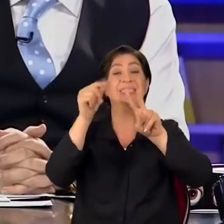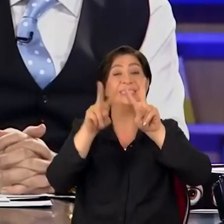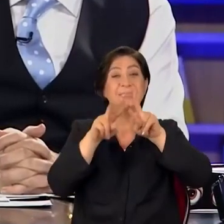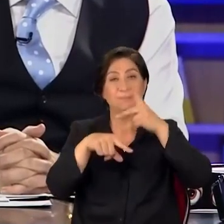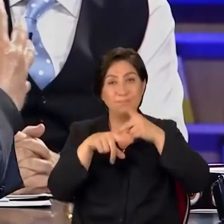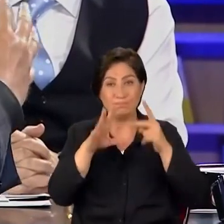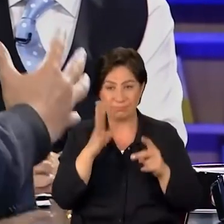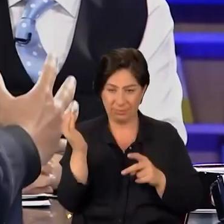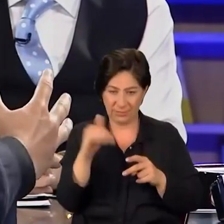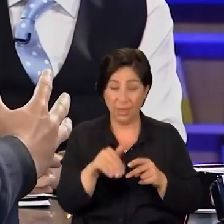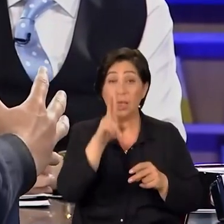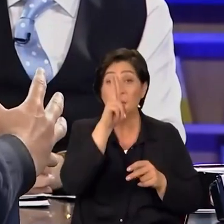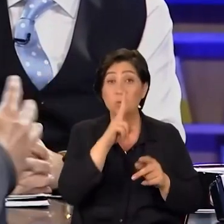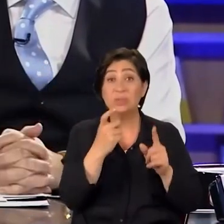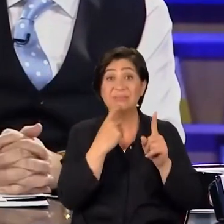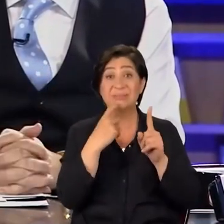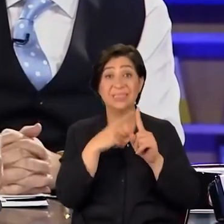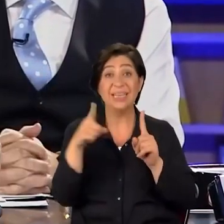Fakat 200 yıldır